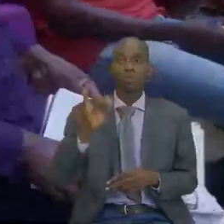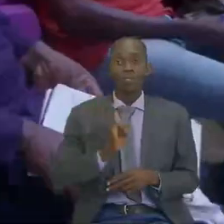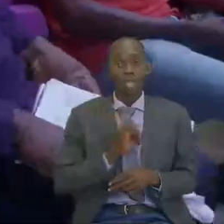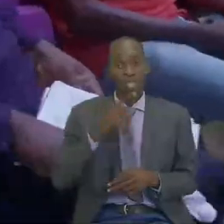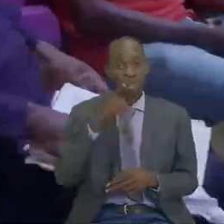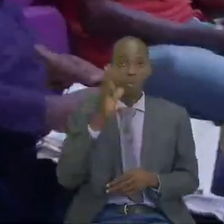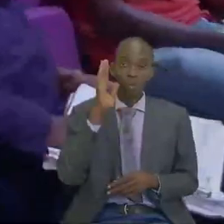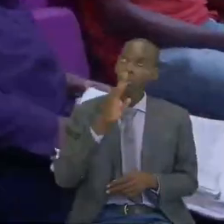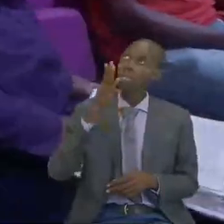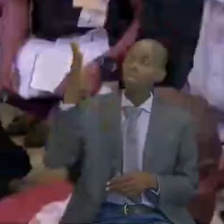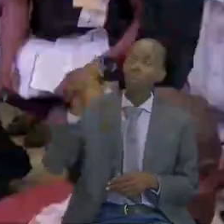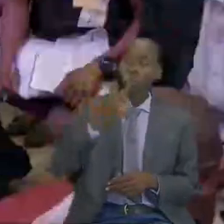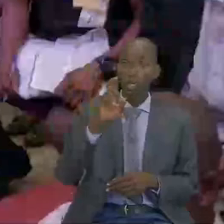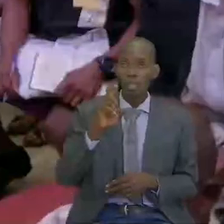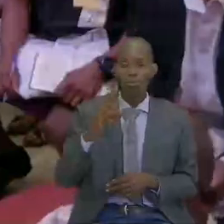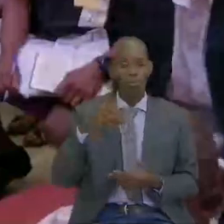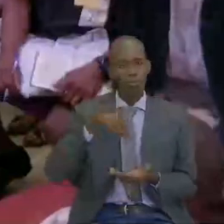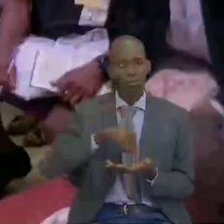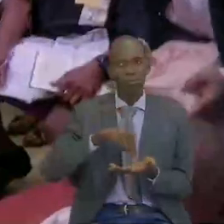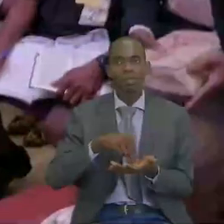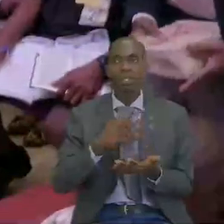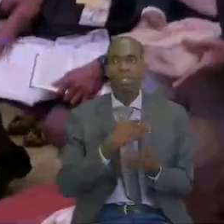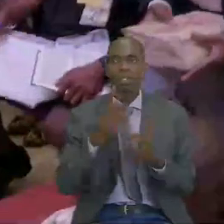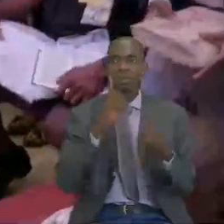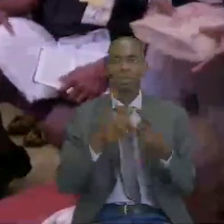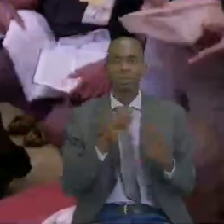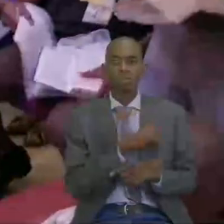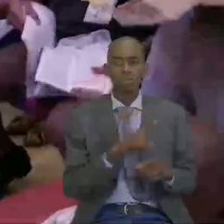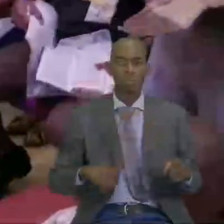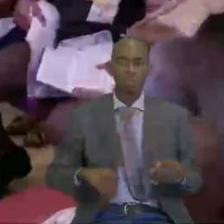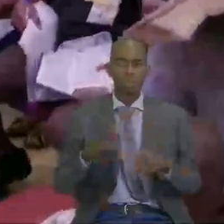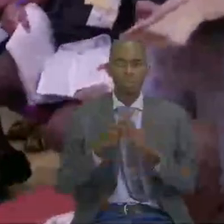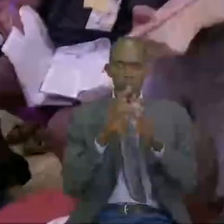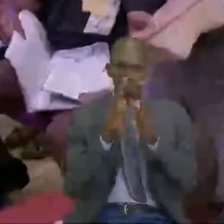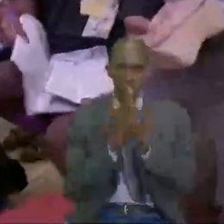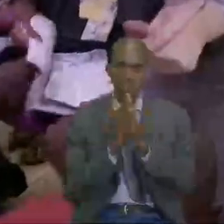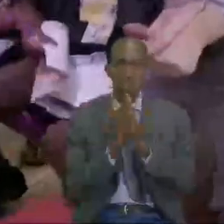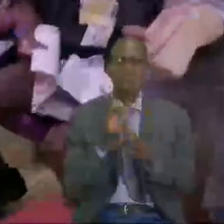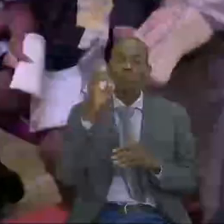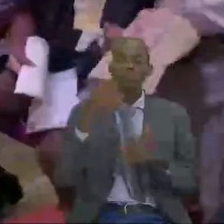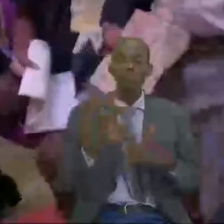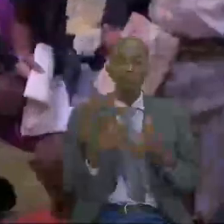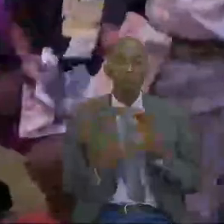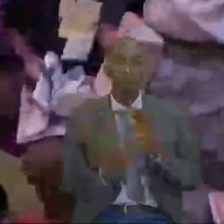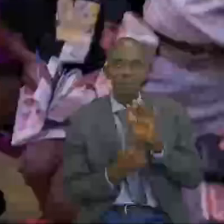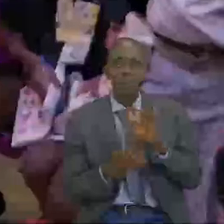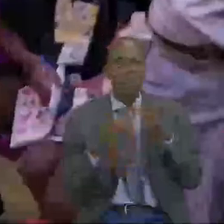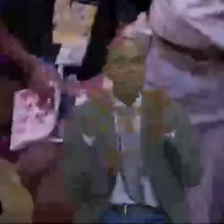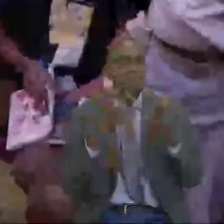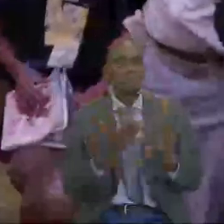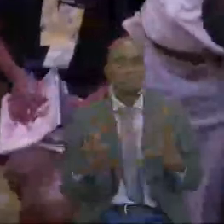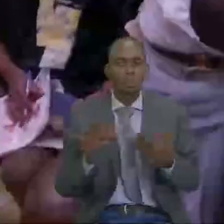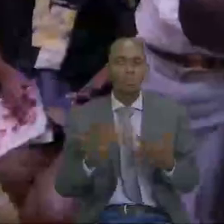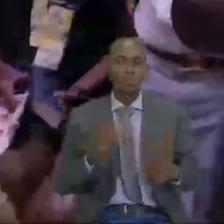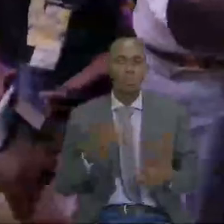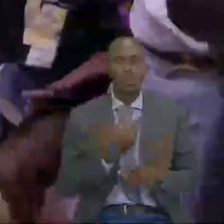seras là. Je dis, tu seras là. Pourquoi ne pas te lever et parler au Seigneur en prière? Il nous a révélé tant